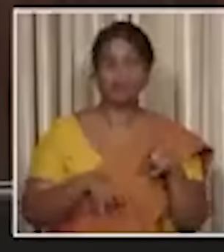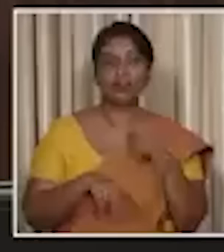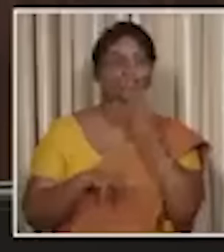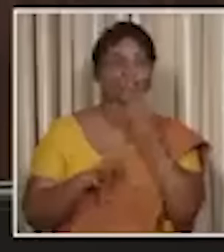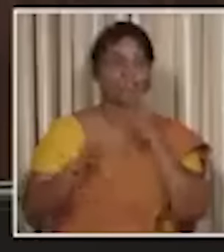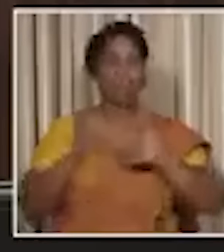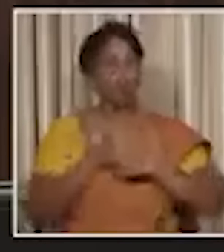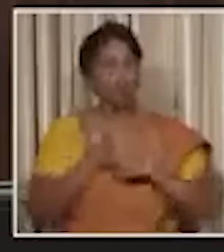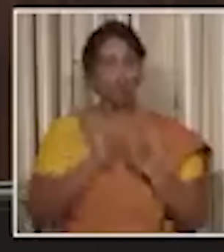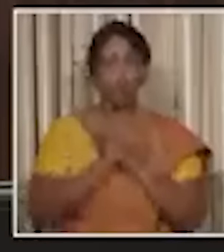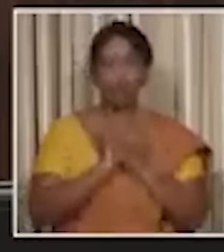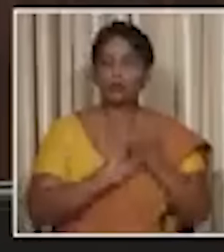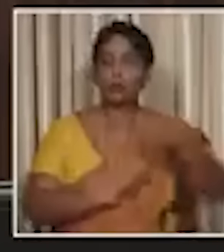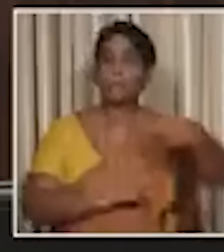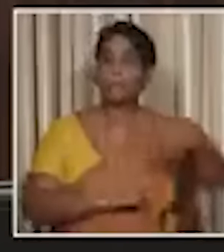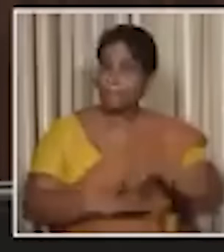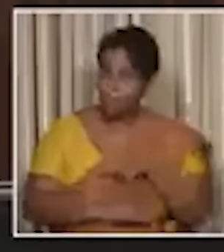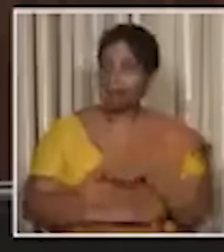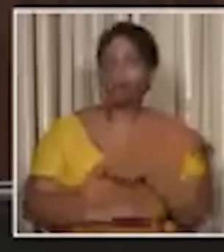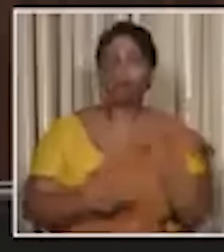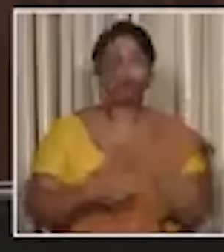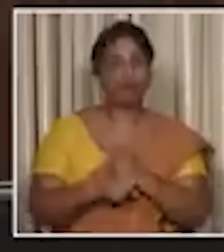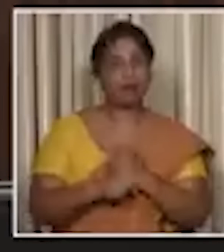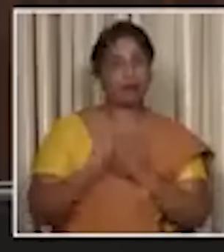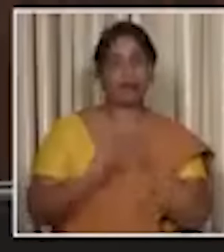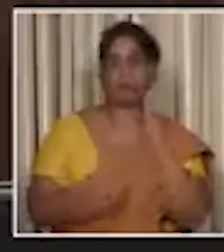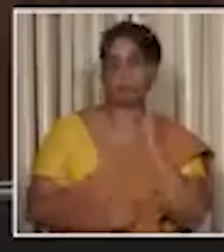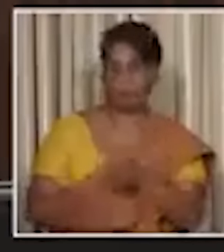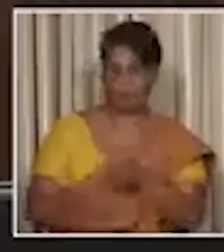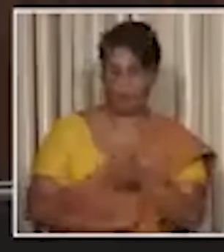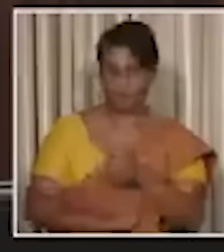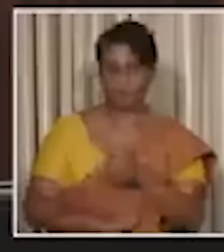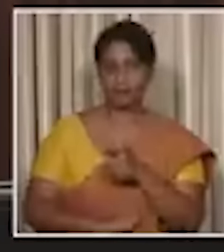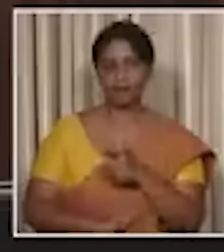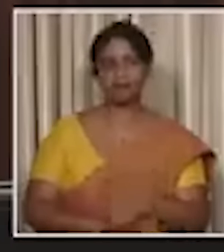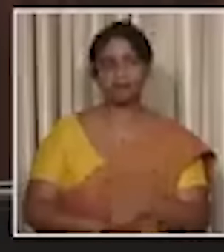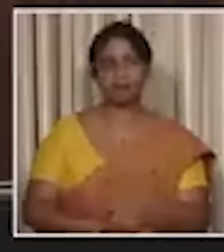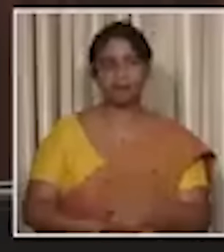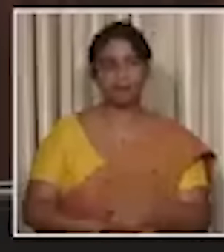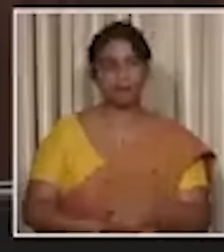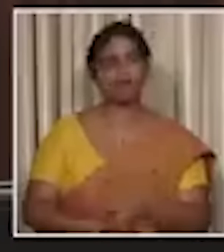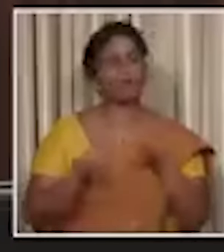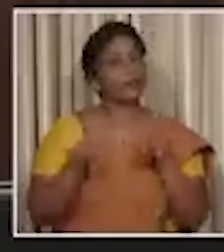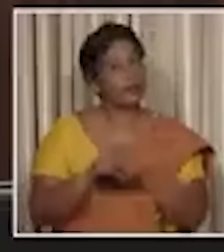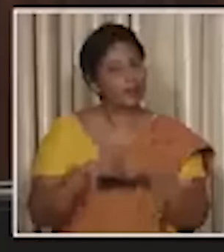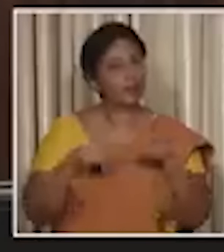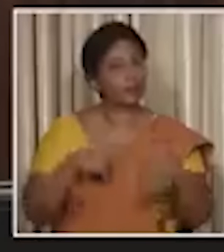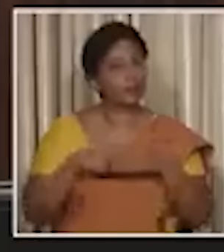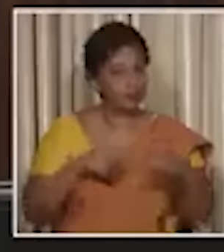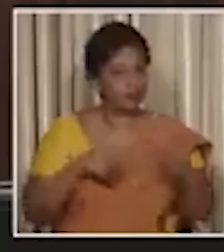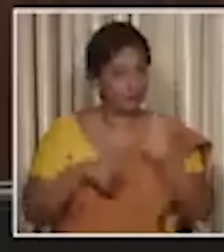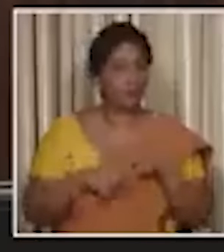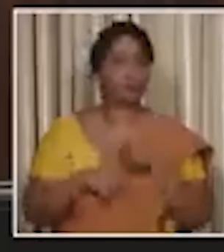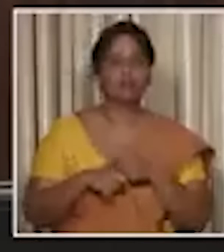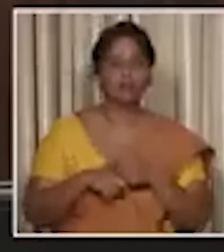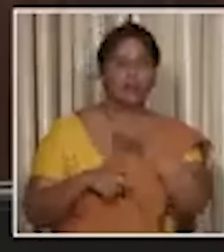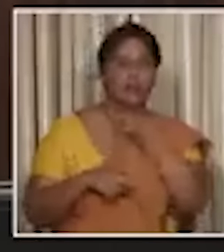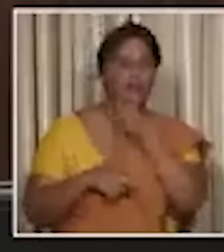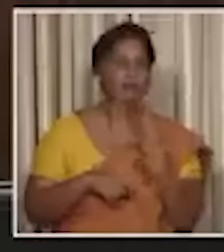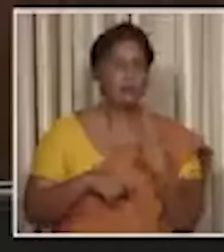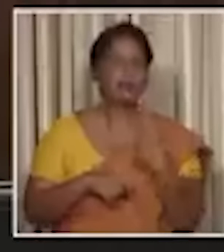இதைவிட சிறந்த ஒரு நாட்டை கட்டி எழுப்புகின்ற பொறுப்பு எம் அனைவருக்கும் இருக்கின்றது. அதற்கு நானும் எமது அரசாங்கமும் கடப்பட்டிருக்கின்றது.